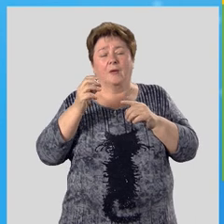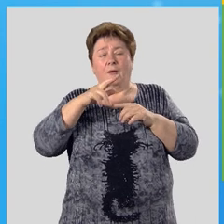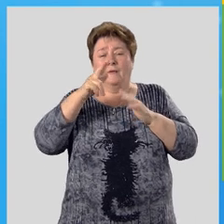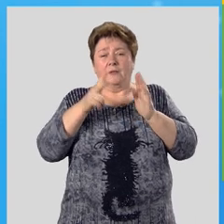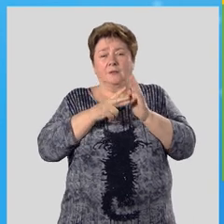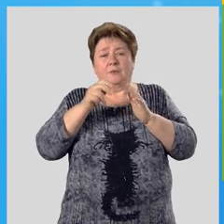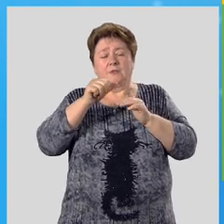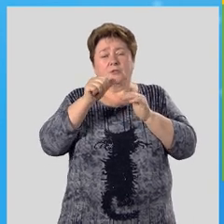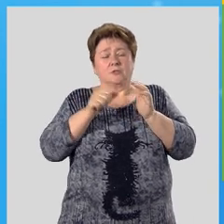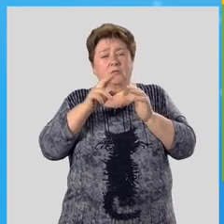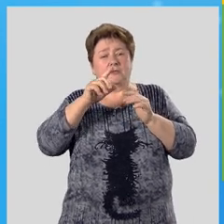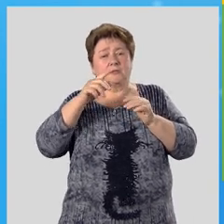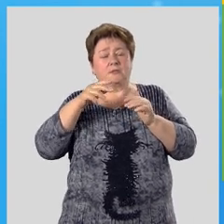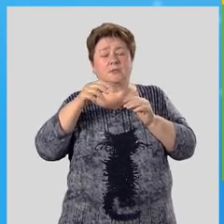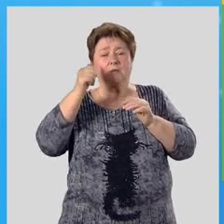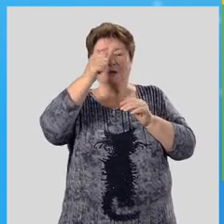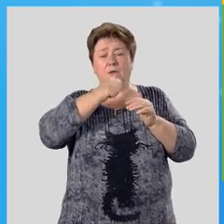годам альбиносы на